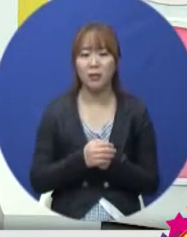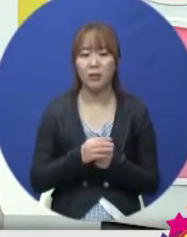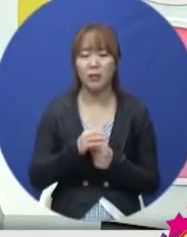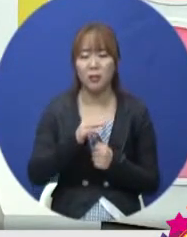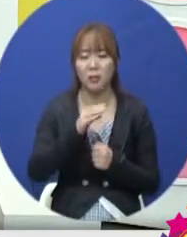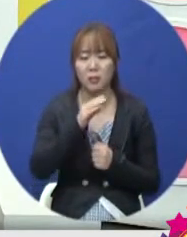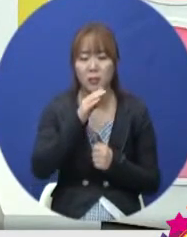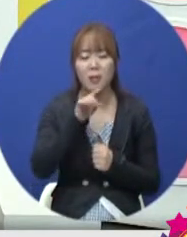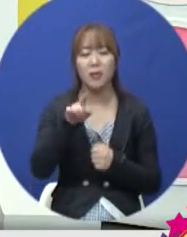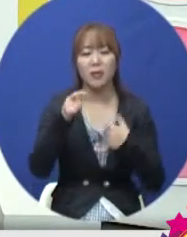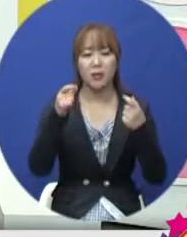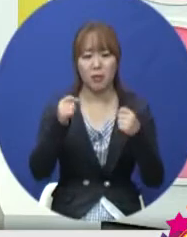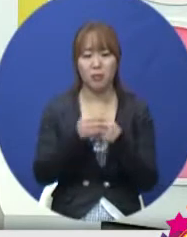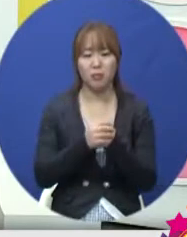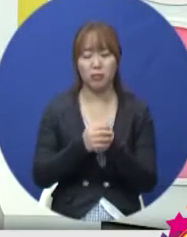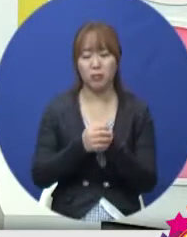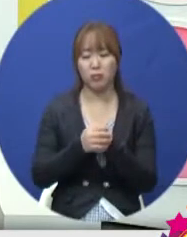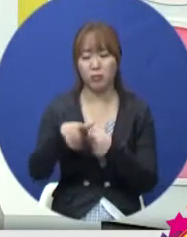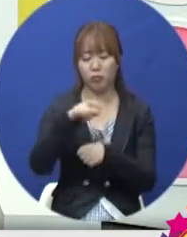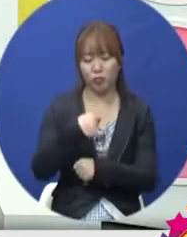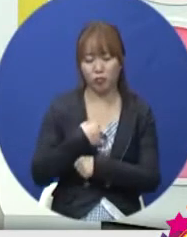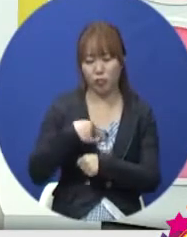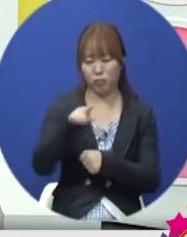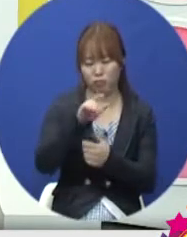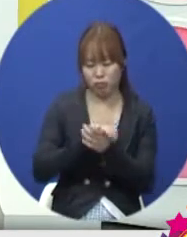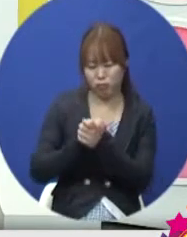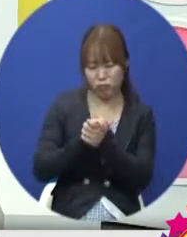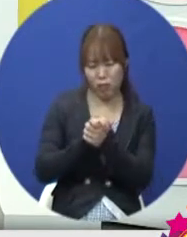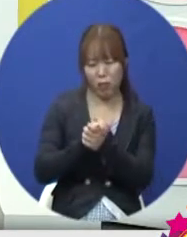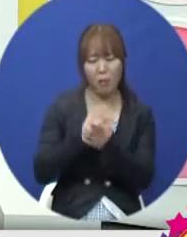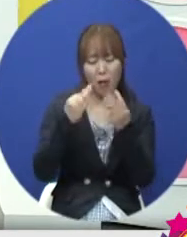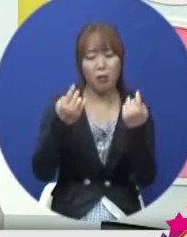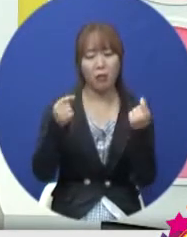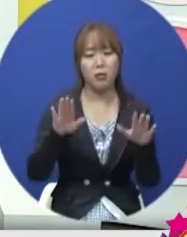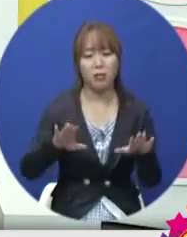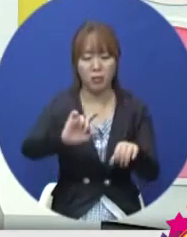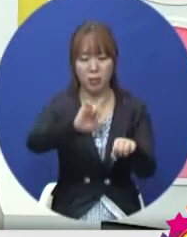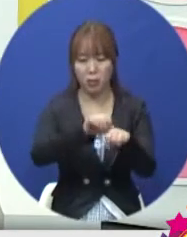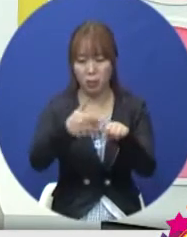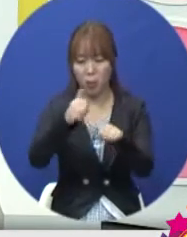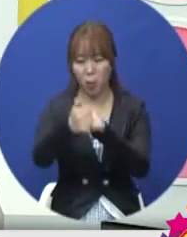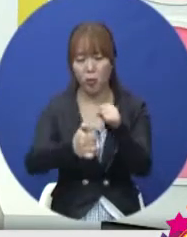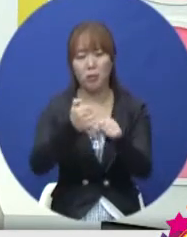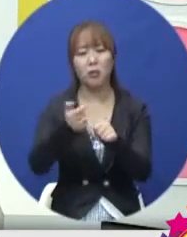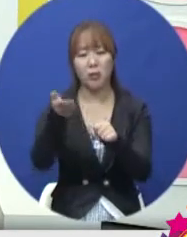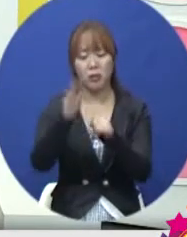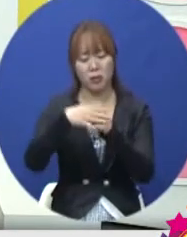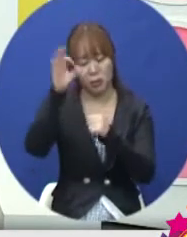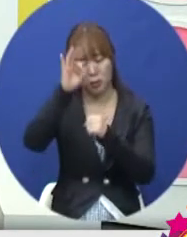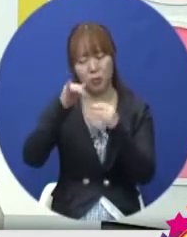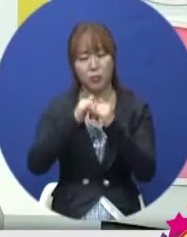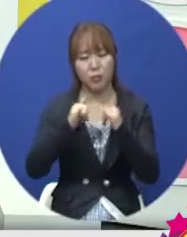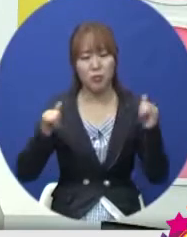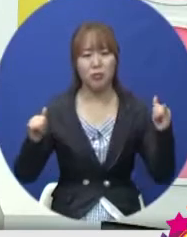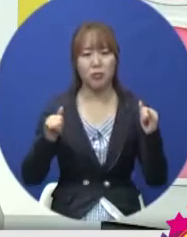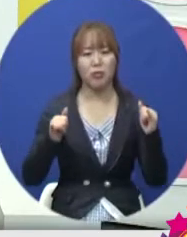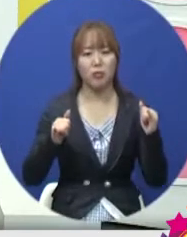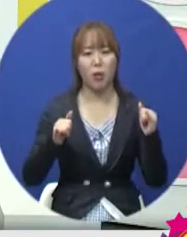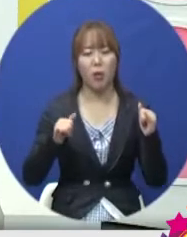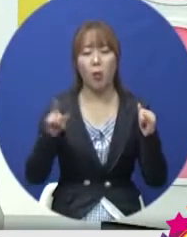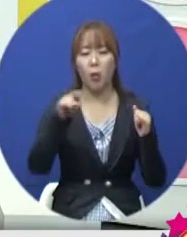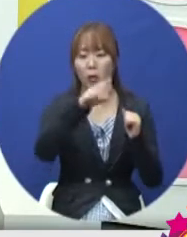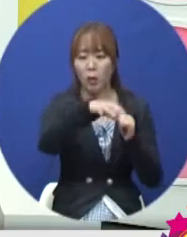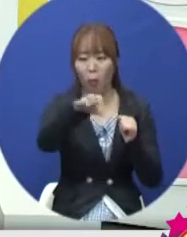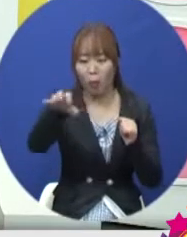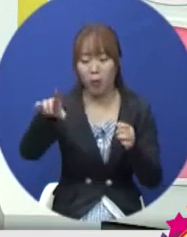정말 이렇게 전우이가 기쁘셨던 것 같아요. 지금 예. 50년이란 세월이 흘렀는데도 네. 찾으시는 분들이 어디